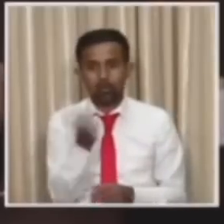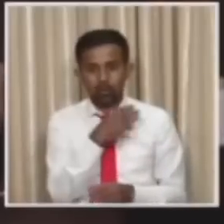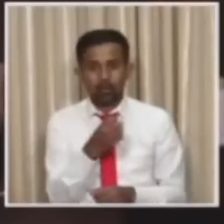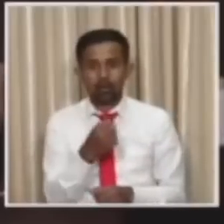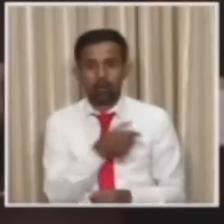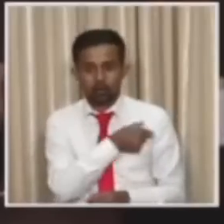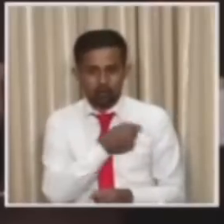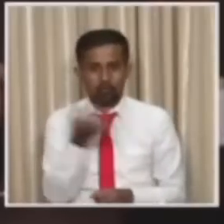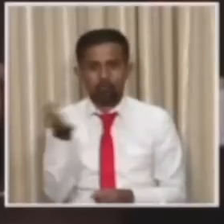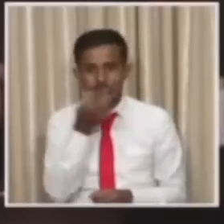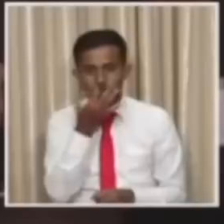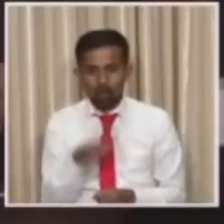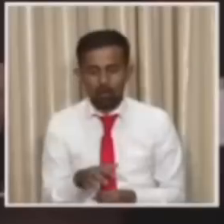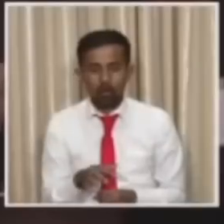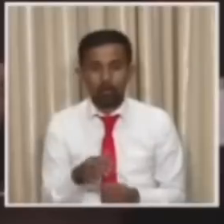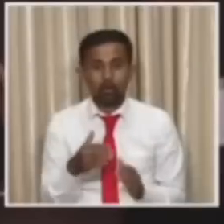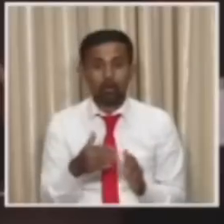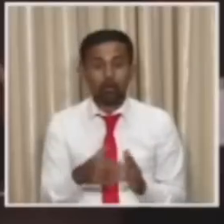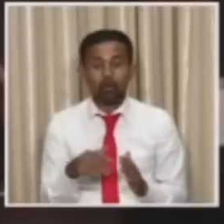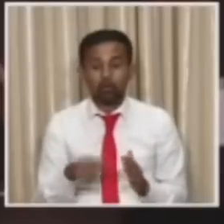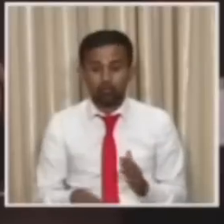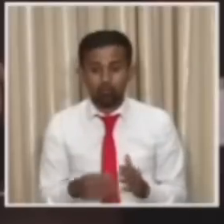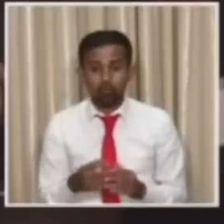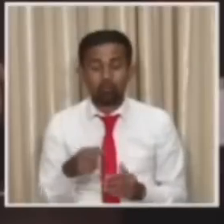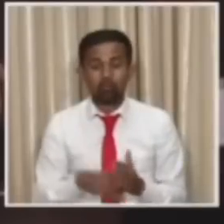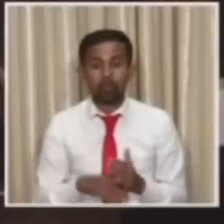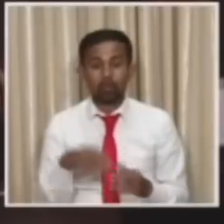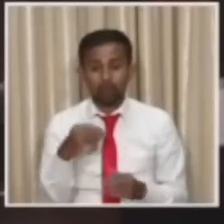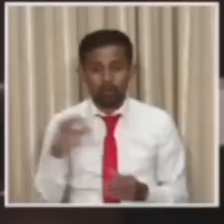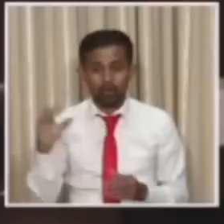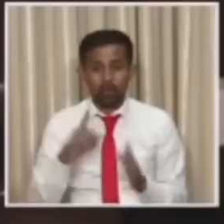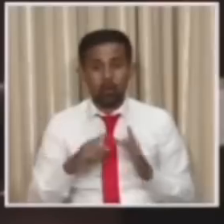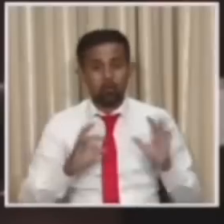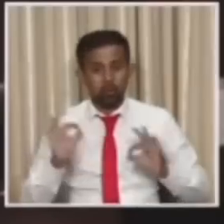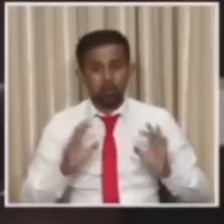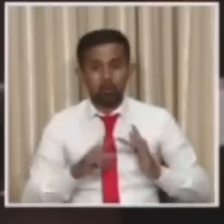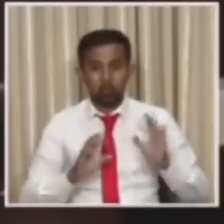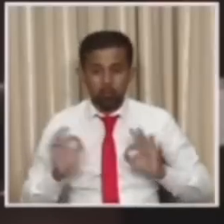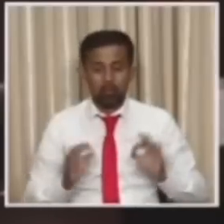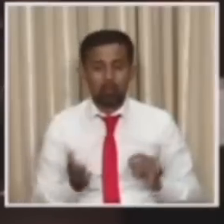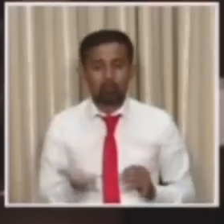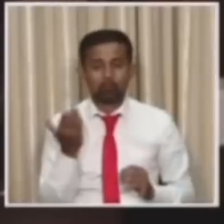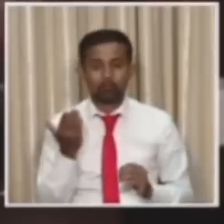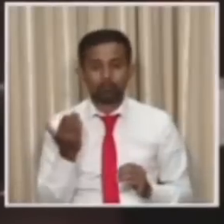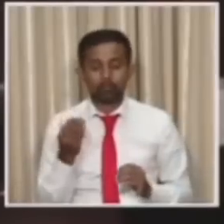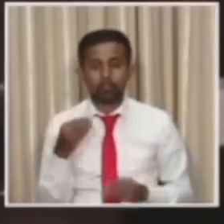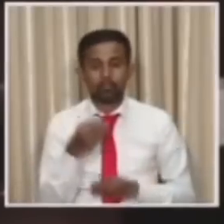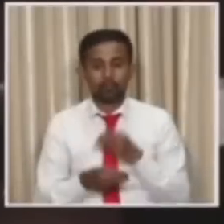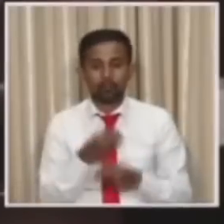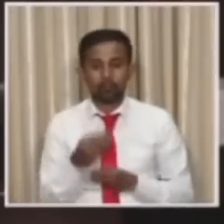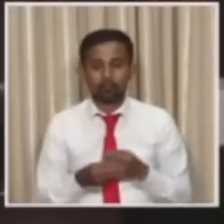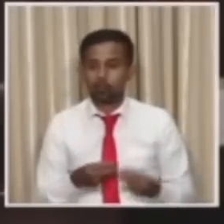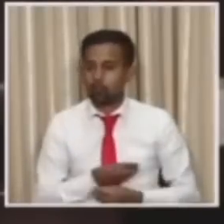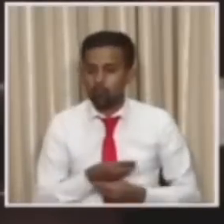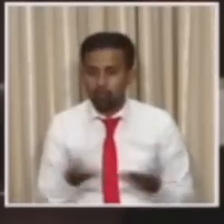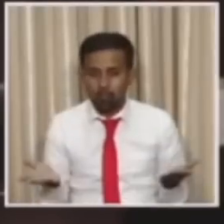වෙනකොට චෝදනා තියෙනවා මේක නිසා මොරටෝරියම් ගන්න සිදු වුණා මොරටෝරියම් නිසා පොලි පිට එතකොට අද වෙනකොට ව්‍යවසායකයව විනාශ